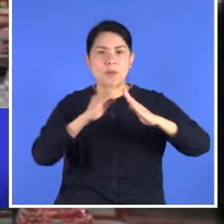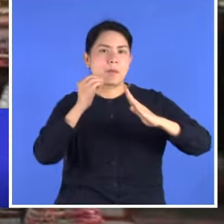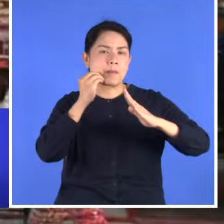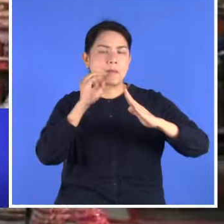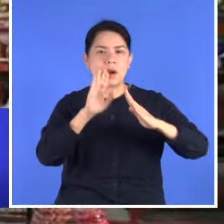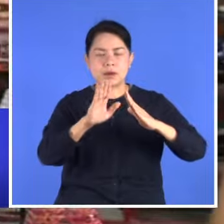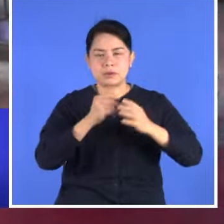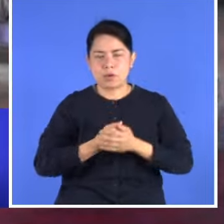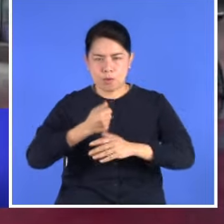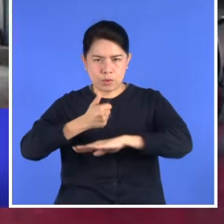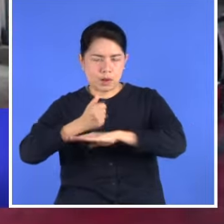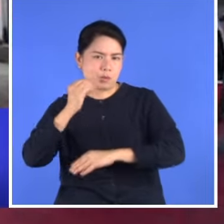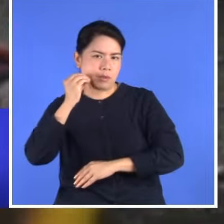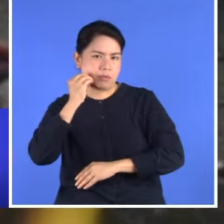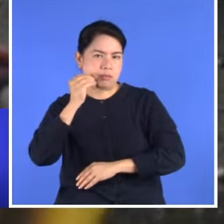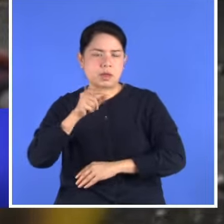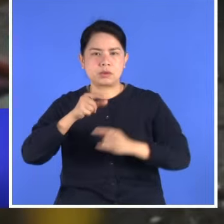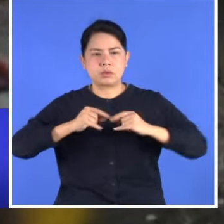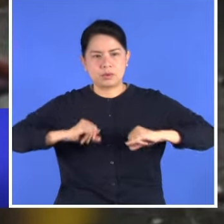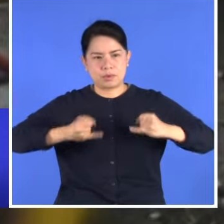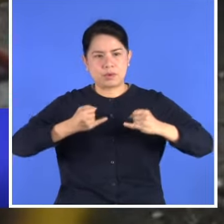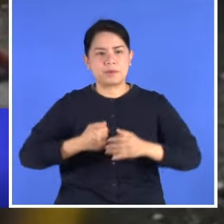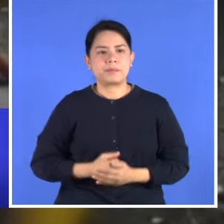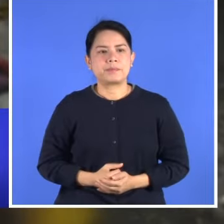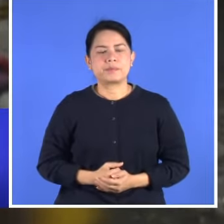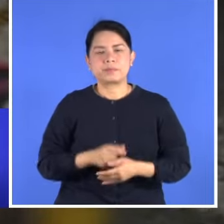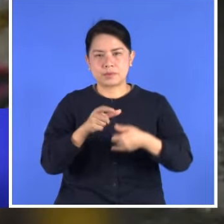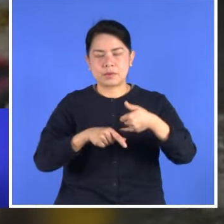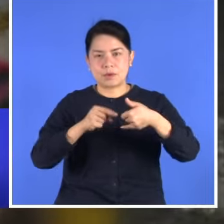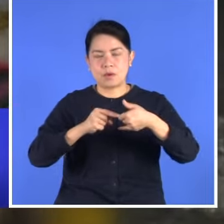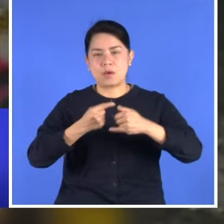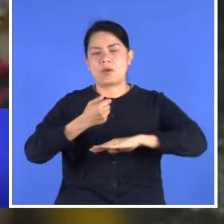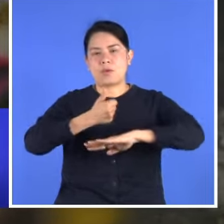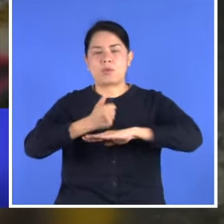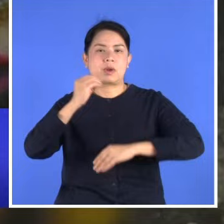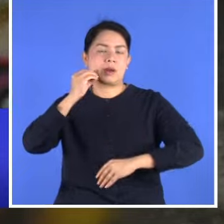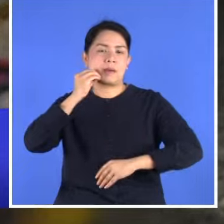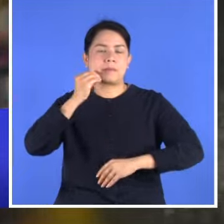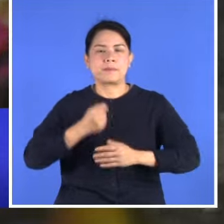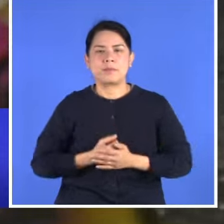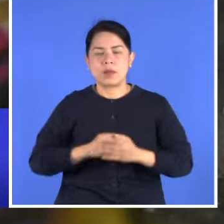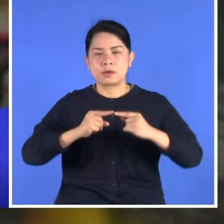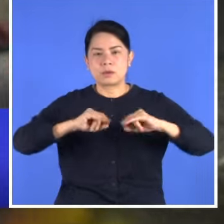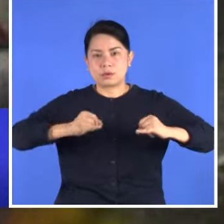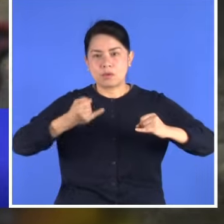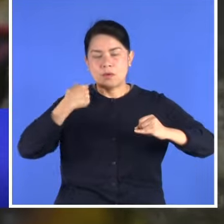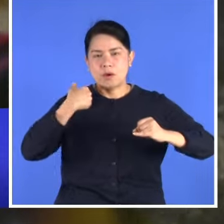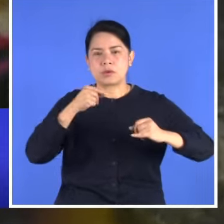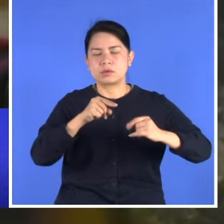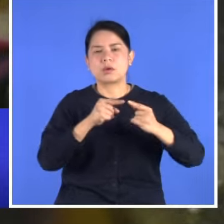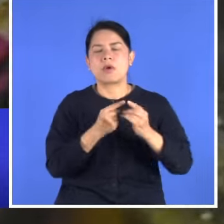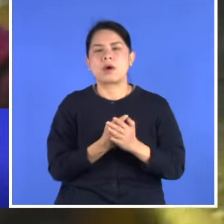เล่นของใครไม่เล่นเล่นกับบ้านผู้ใหญ่เลยเว้ยนี่นะฮะผู้ใหญ่ชื่อว่านายวีรยุทธ์นะและก็นางเรโนนี่ผู้เป็นแม่ก็พักอยู่นะ